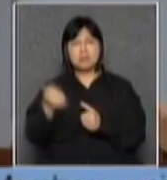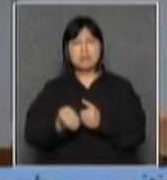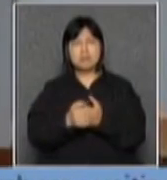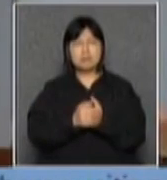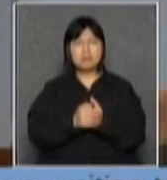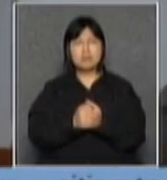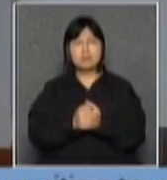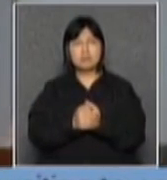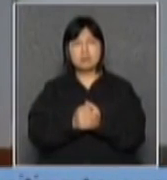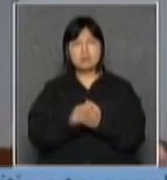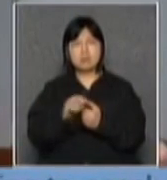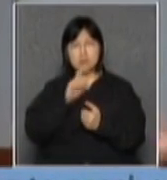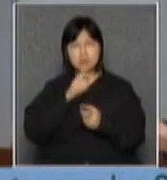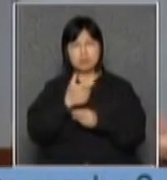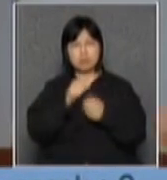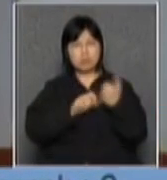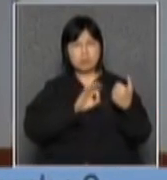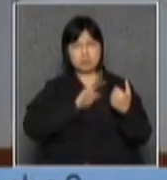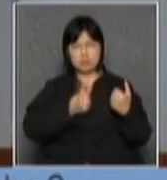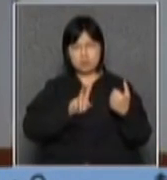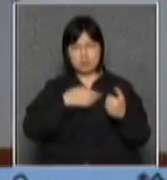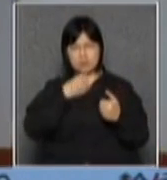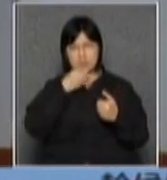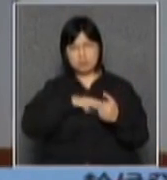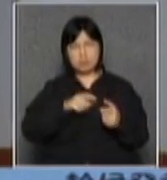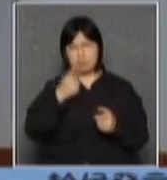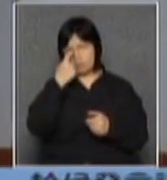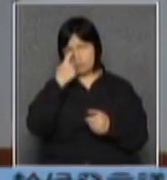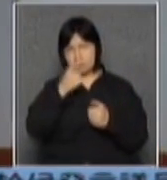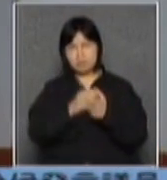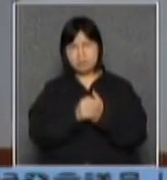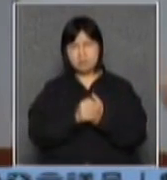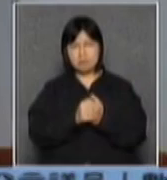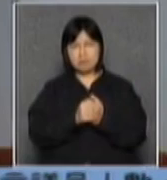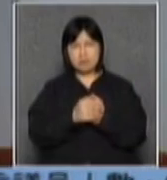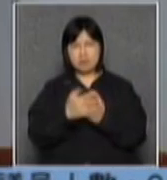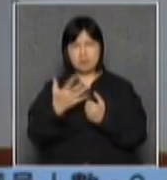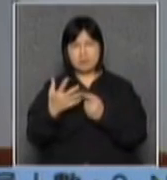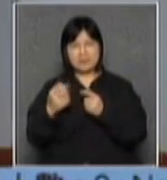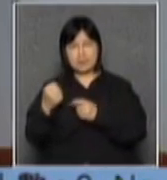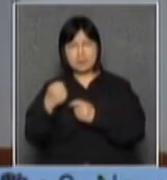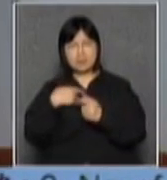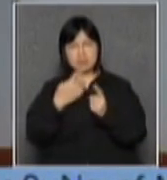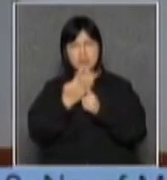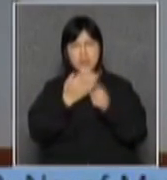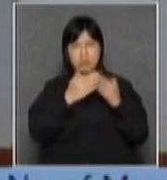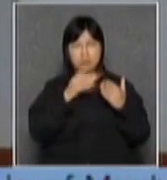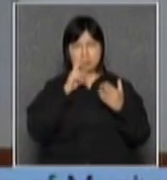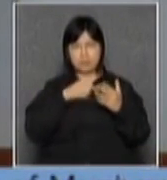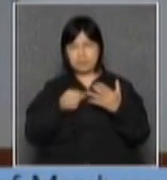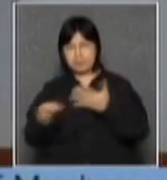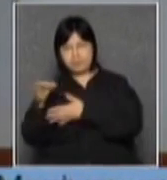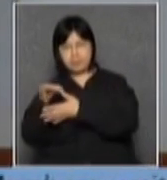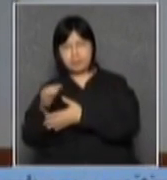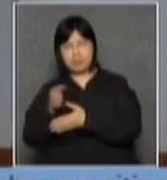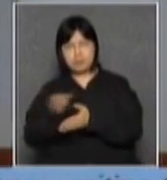可以財委會一樣試過啦。梁振英要5/14喺財委會偷跳又得，係咪？